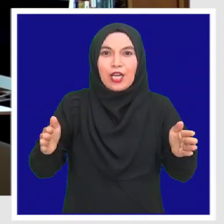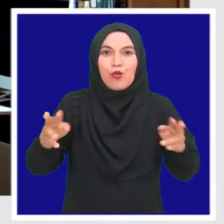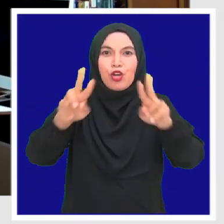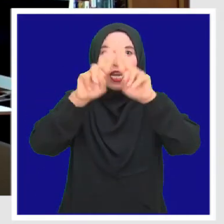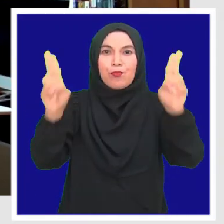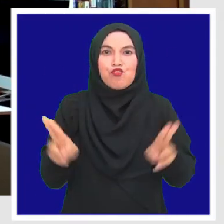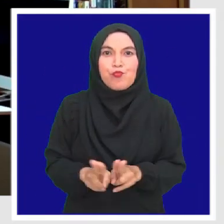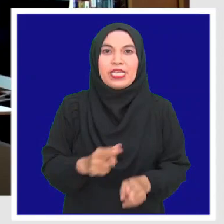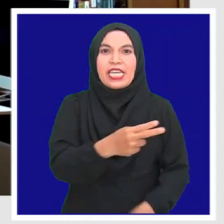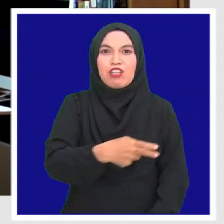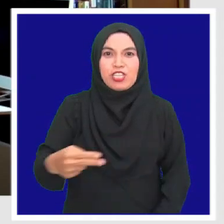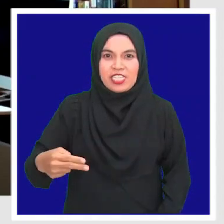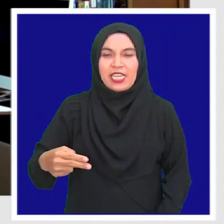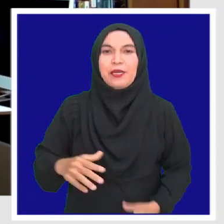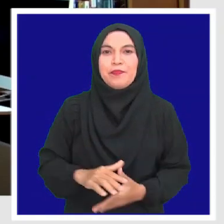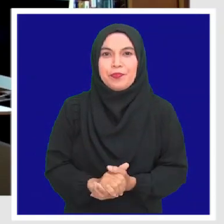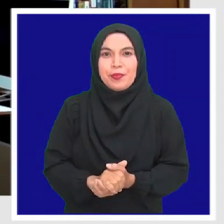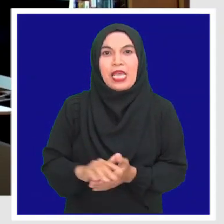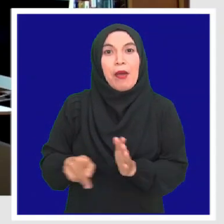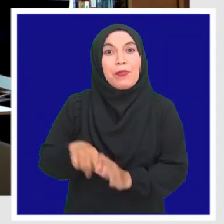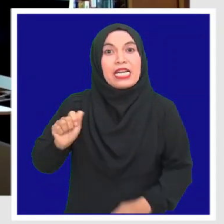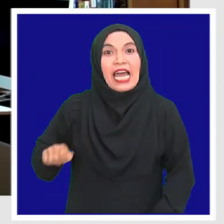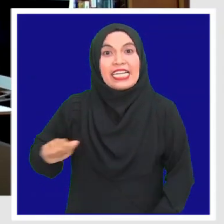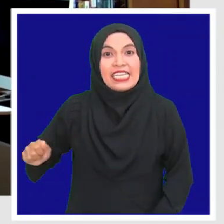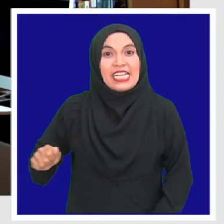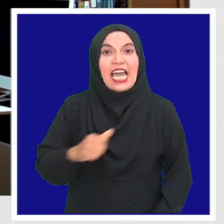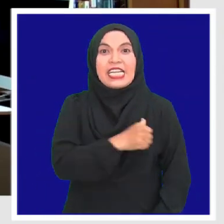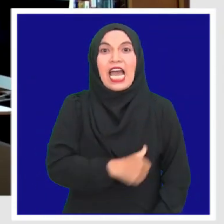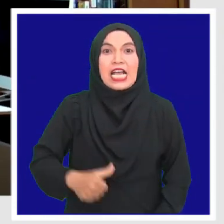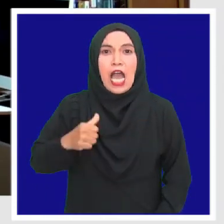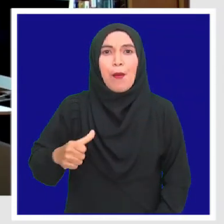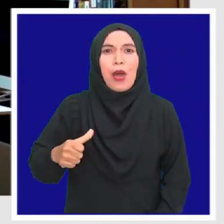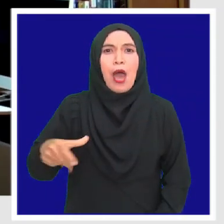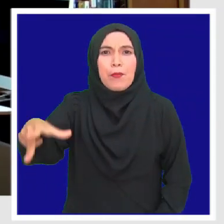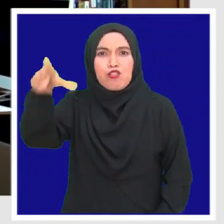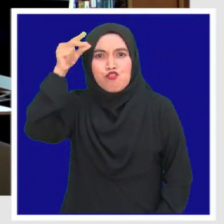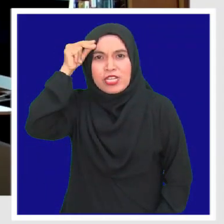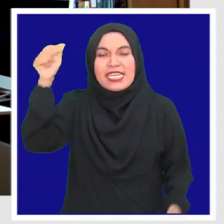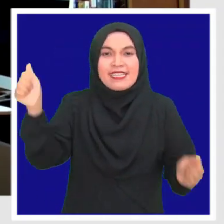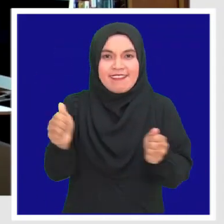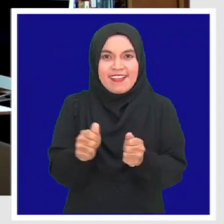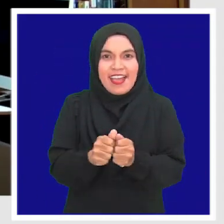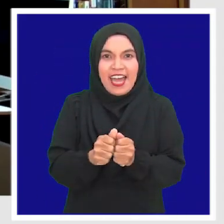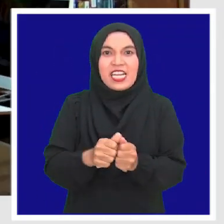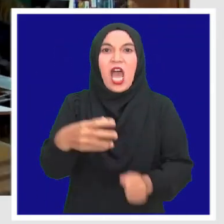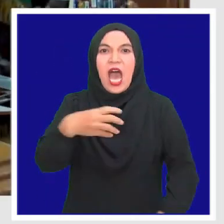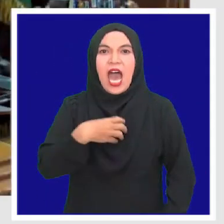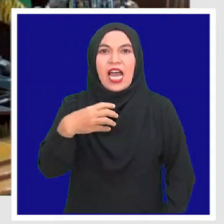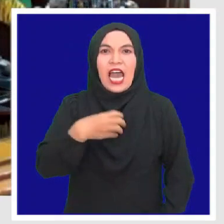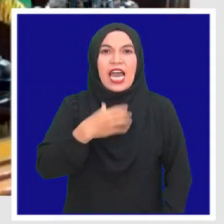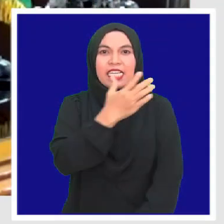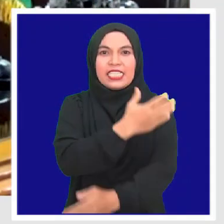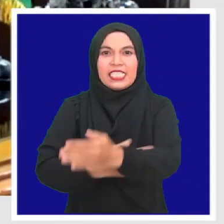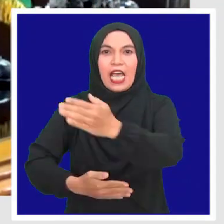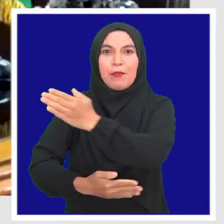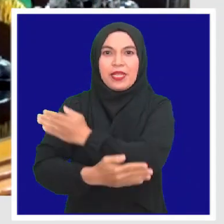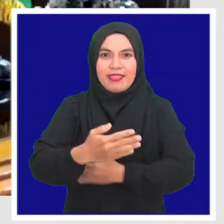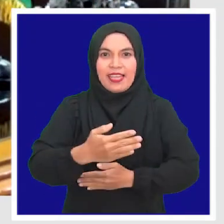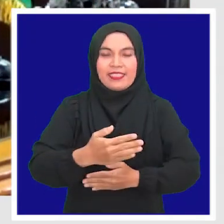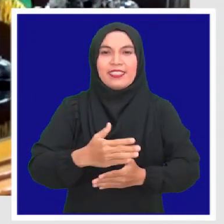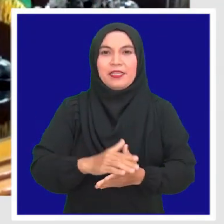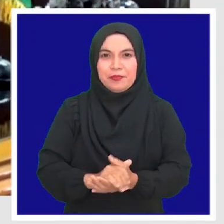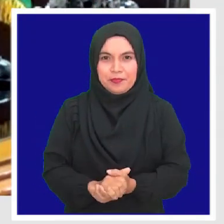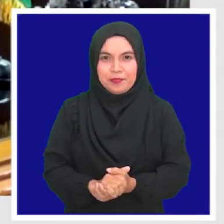Indonesia. Peradilan Agama ngeraos reueus ku pemenuhan hak-hak disabilitas kangge